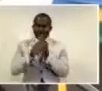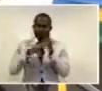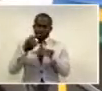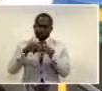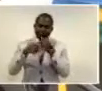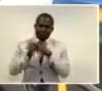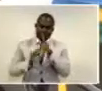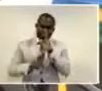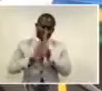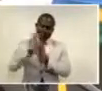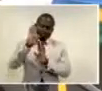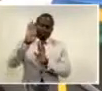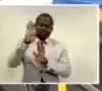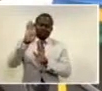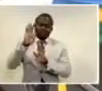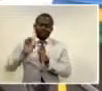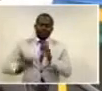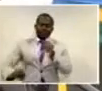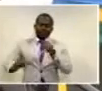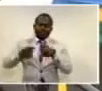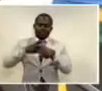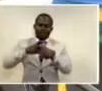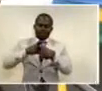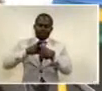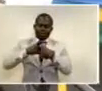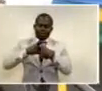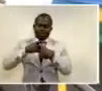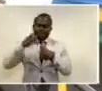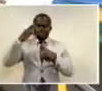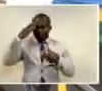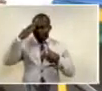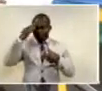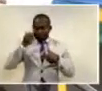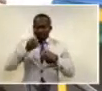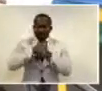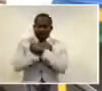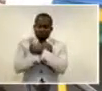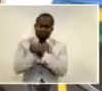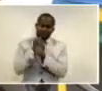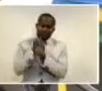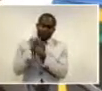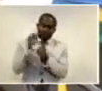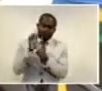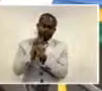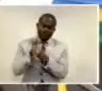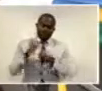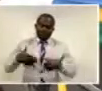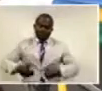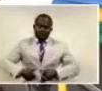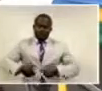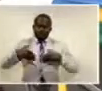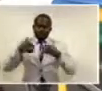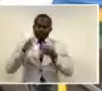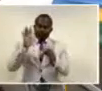gukataza mu iterambere. Icya mbere kubera ko bakunda gukora cyane hakaba hari urubyiruko rwinshi,